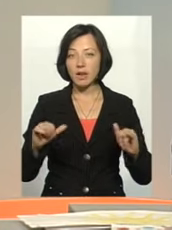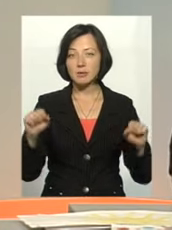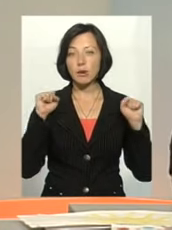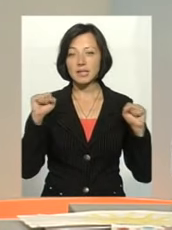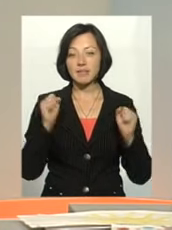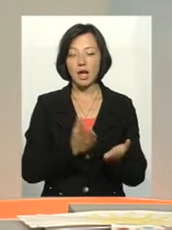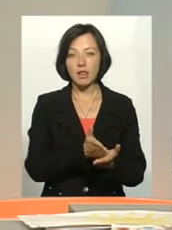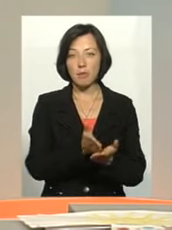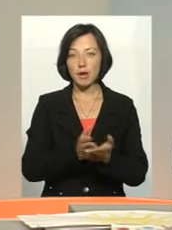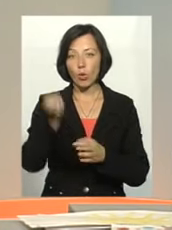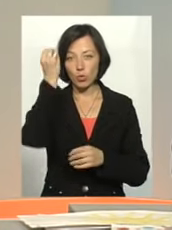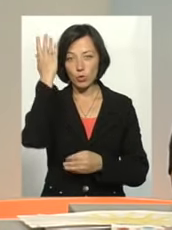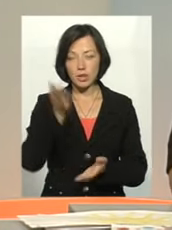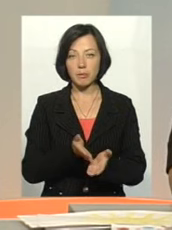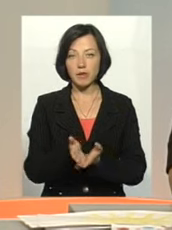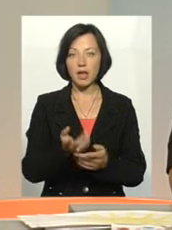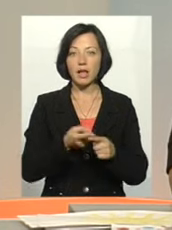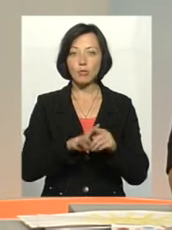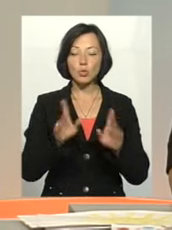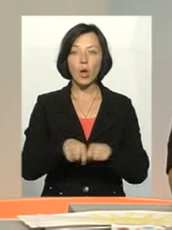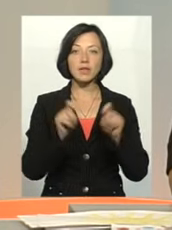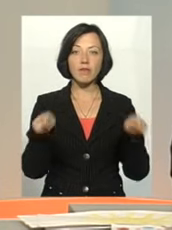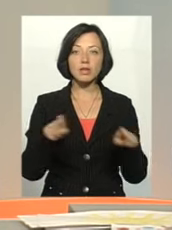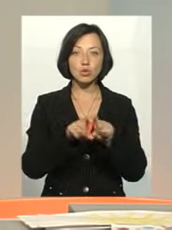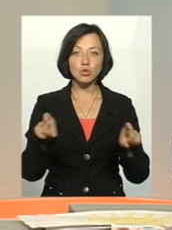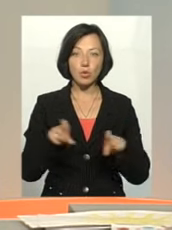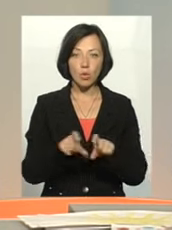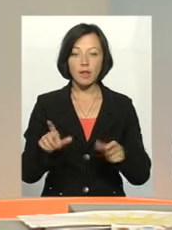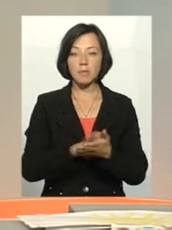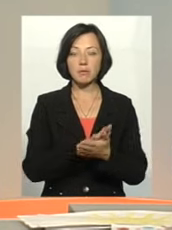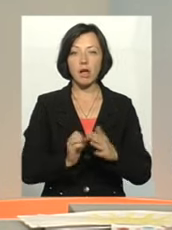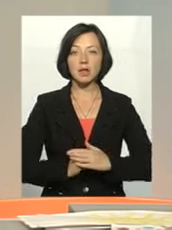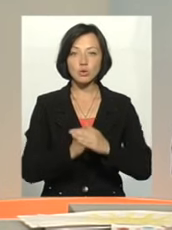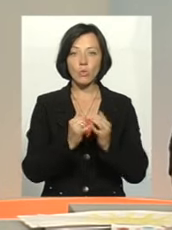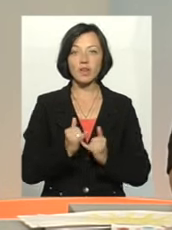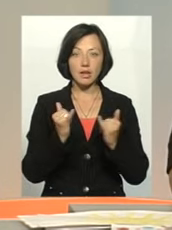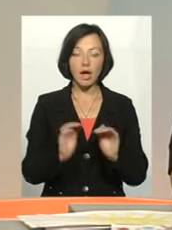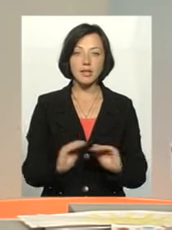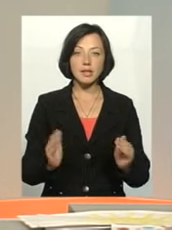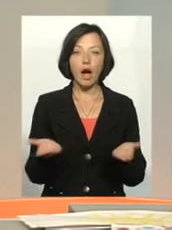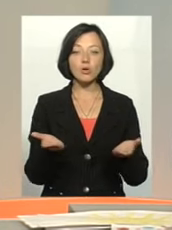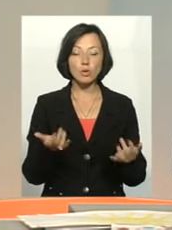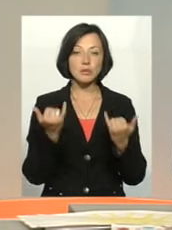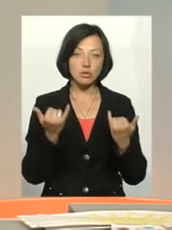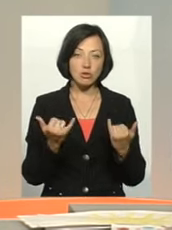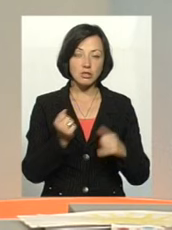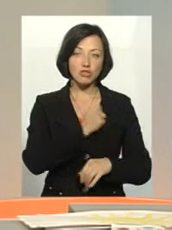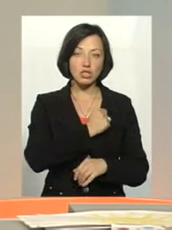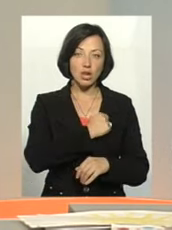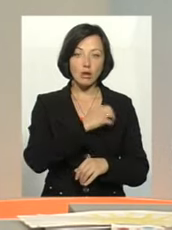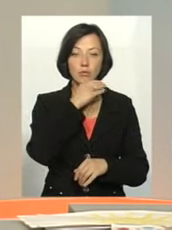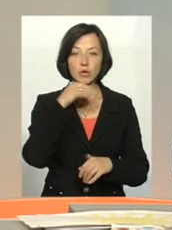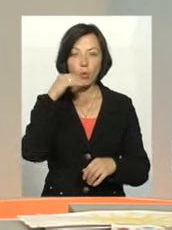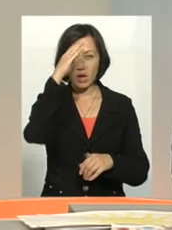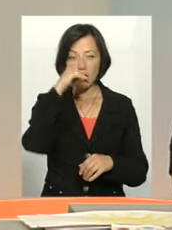спортивных направлениях и культурных направлениях, где будут открываться школы на безоплатной основе для детей, которыми сейчас, к сожалению, многие